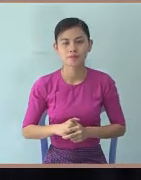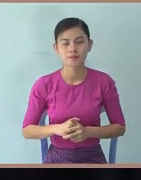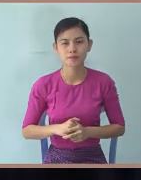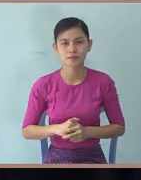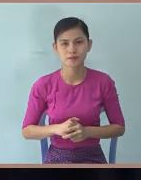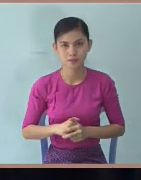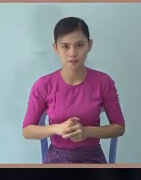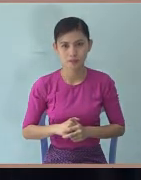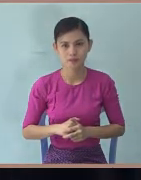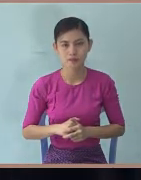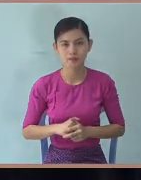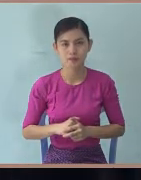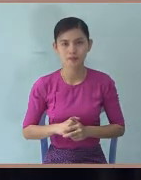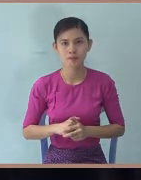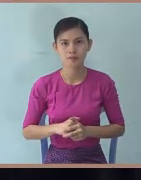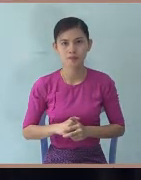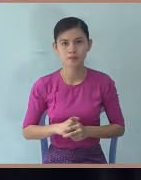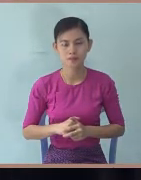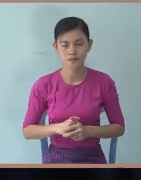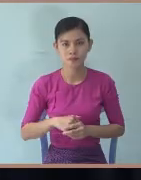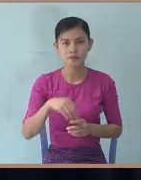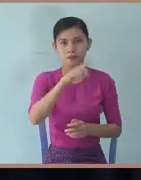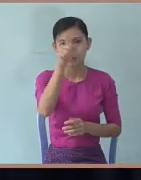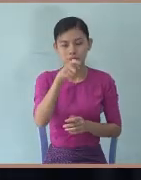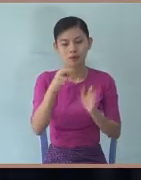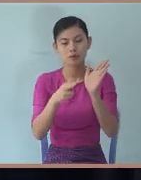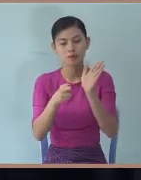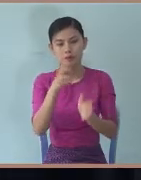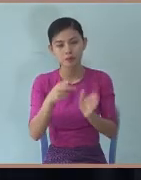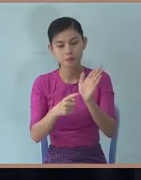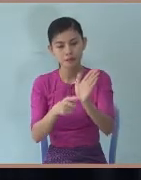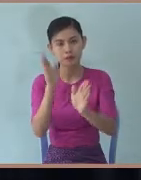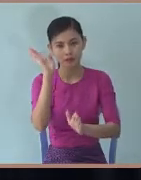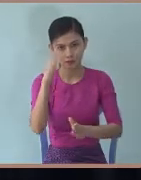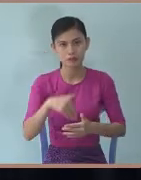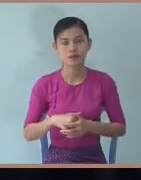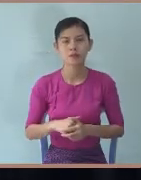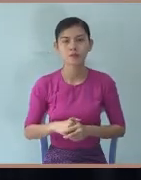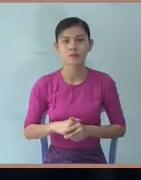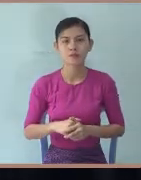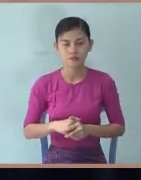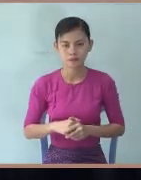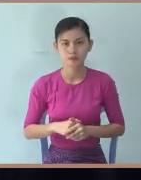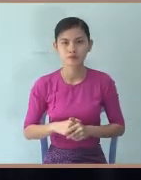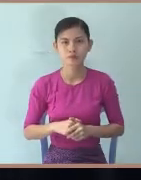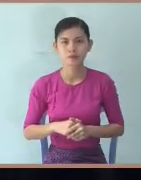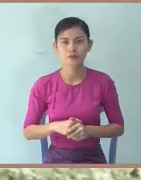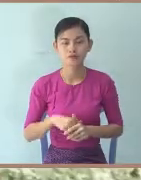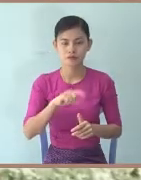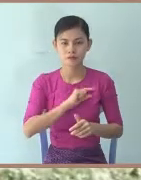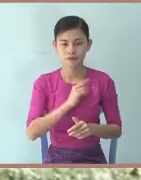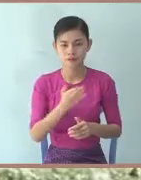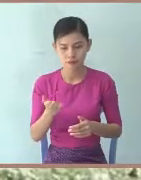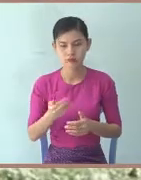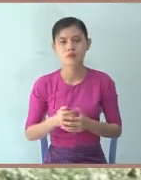ဇူးတင်ပါတယ်ရှင့်ဟုတ်ကဲ့ပါကျမတို့ဒါမေးခွန်းမေးဖို့အတွက်ဒါဗီဒီယိုနဲ့တူတင်ရယူထားတဲ့နောက်တစ်ယောက်လည်းရှိနေပါသေးတယ်ရှင